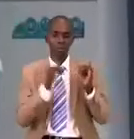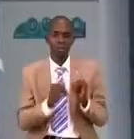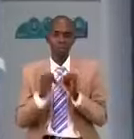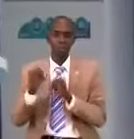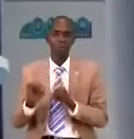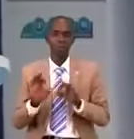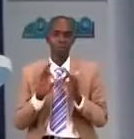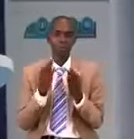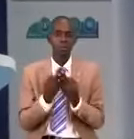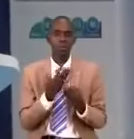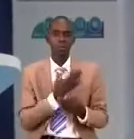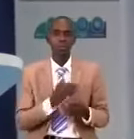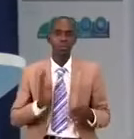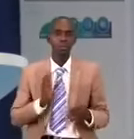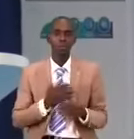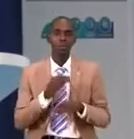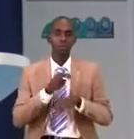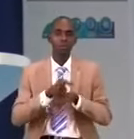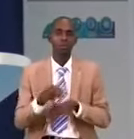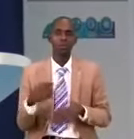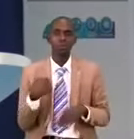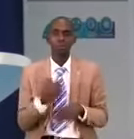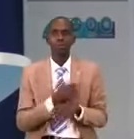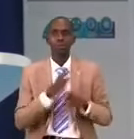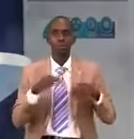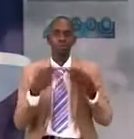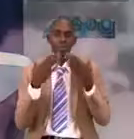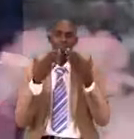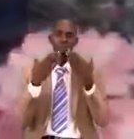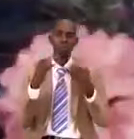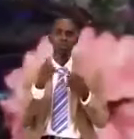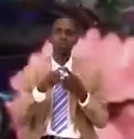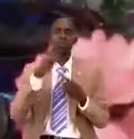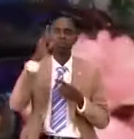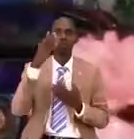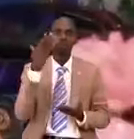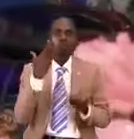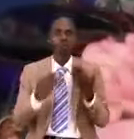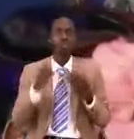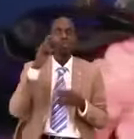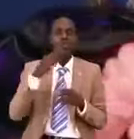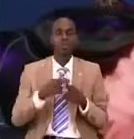que son nom soit loué amen papa soyez le bienvenu